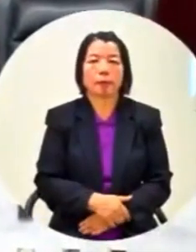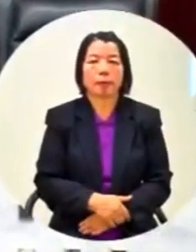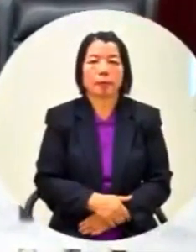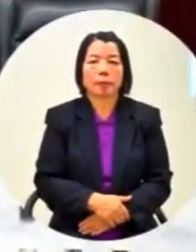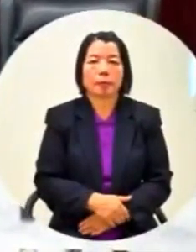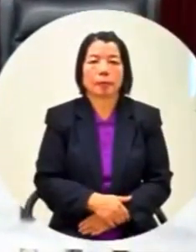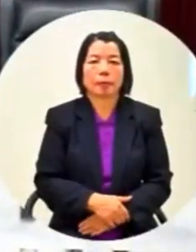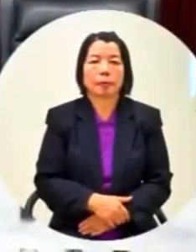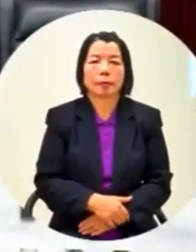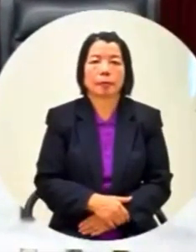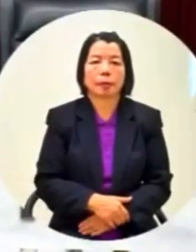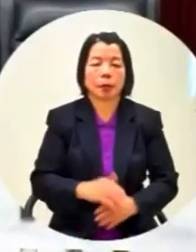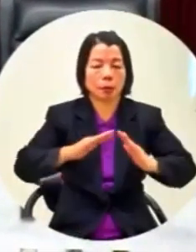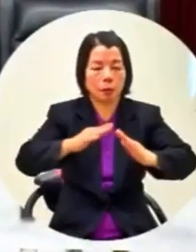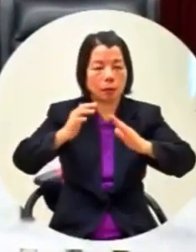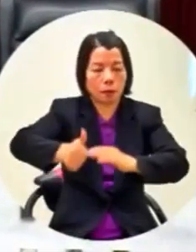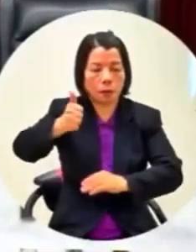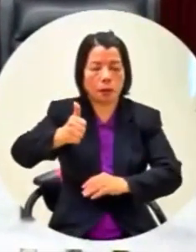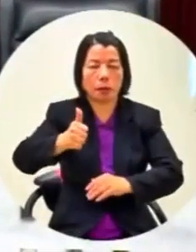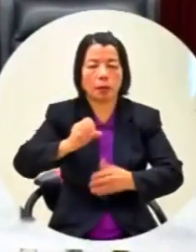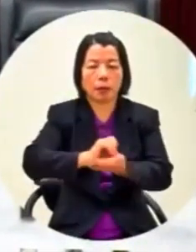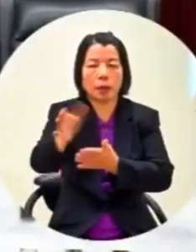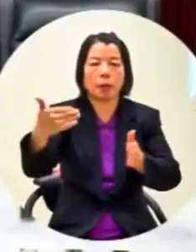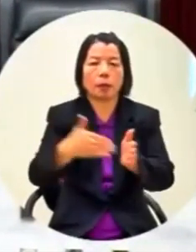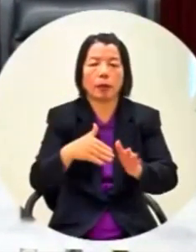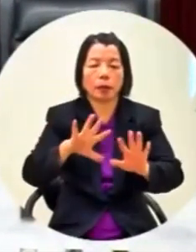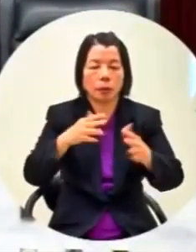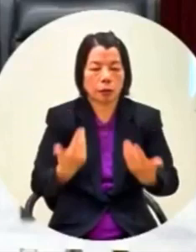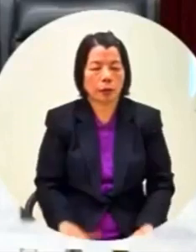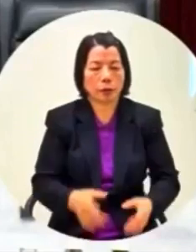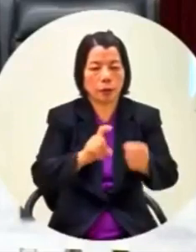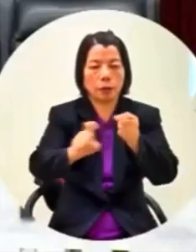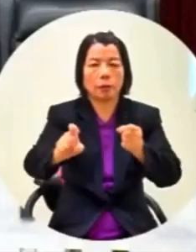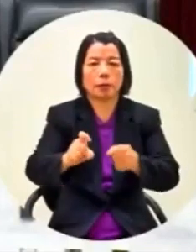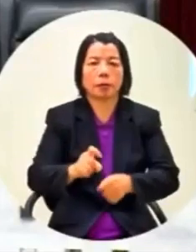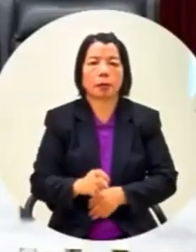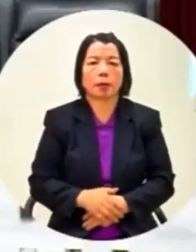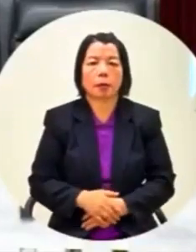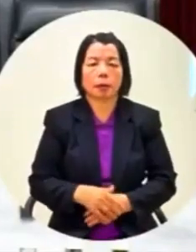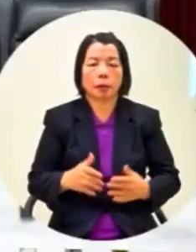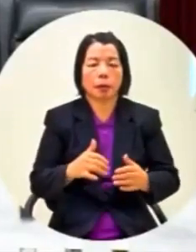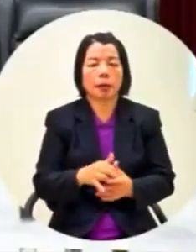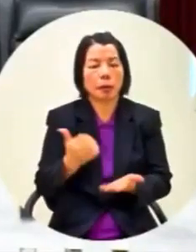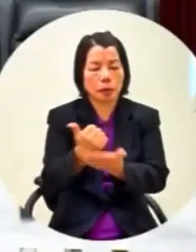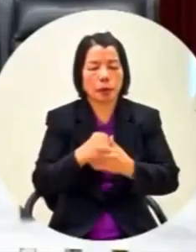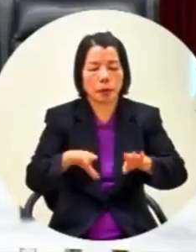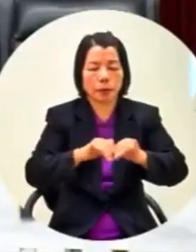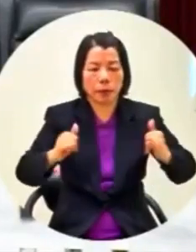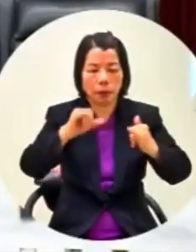谢谢市长的报告。那本席宣布休息10分钟，并请民进党团做准备。